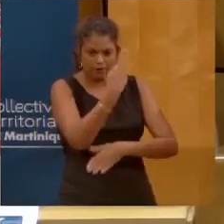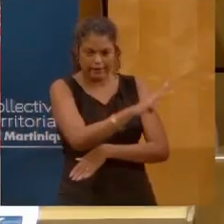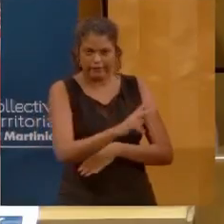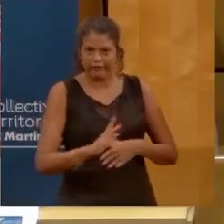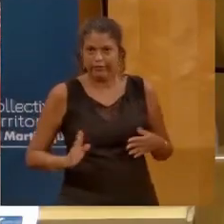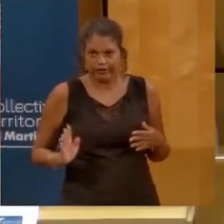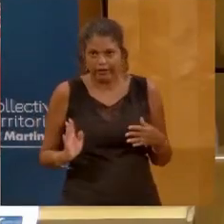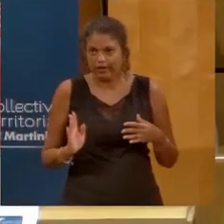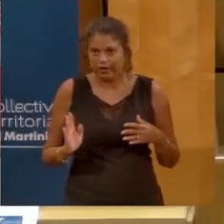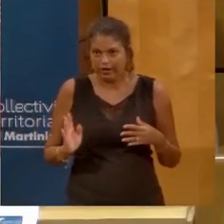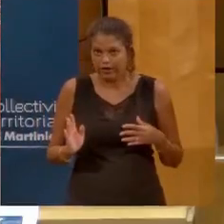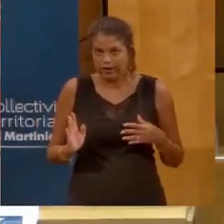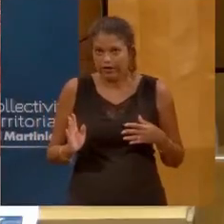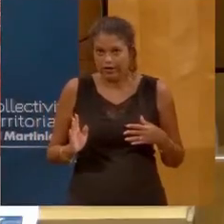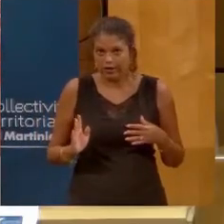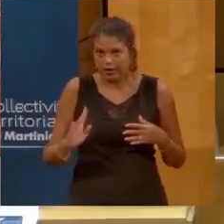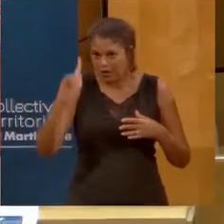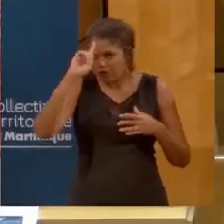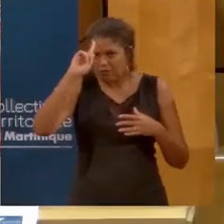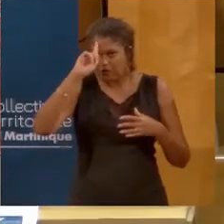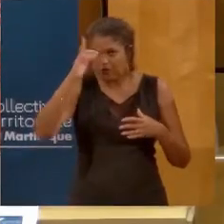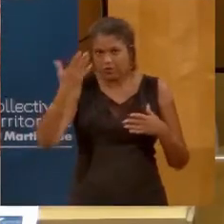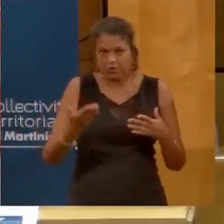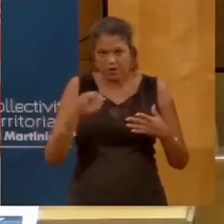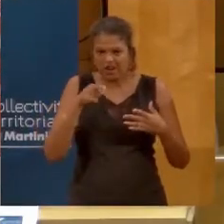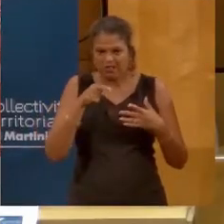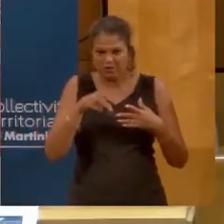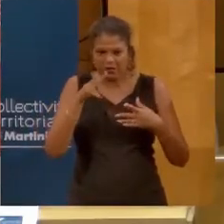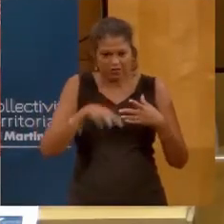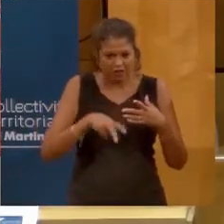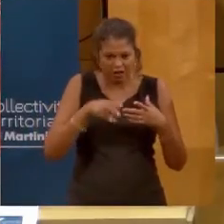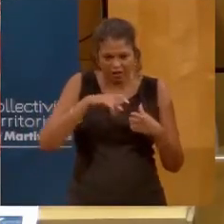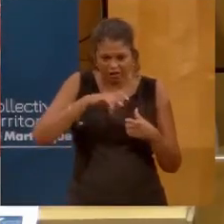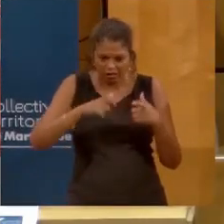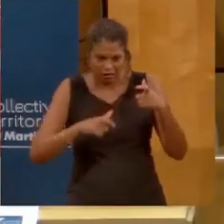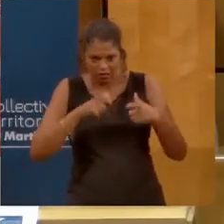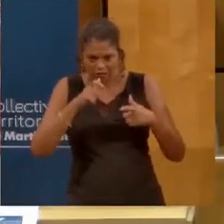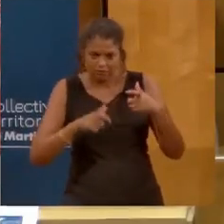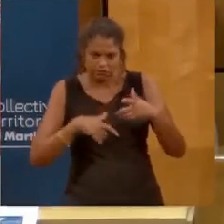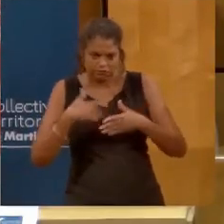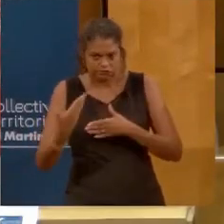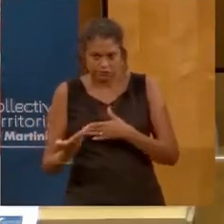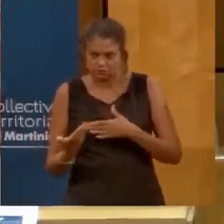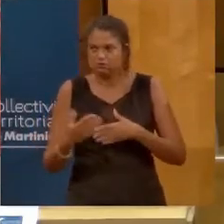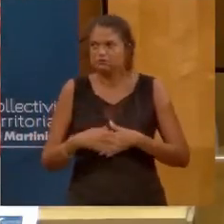parce qu'il est d'austérité et en même temps de verglage. J'en ai fini.